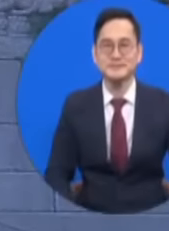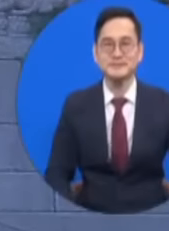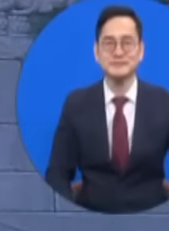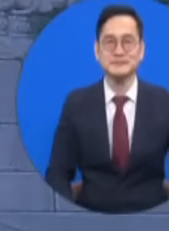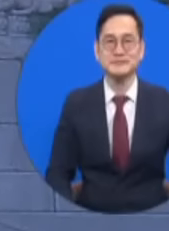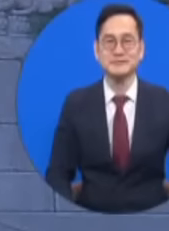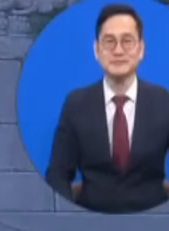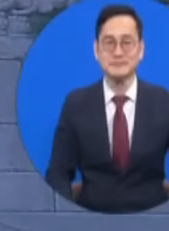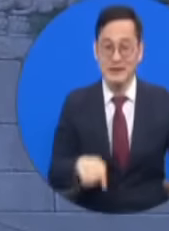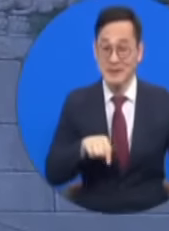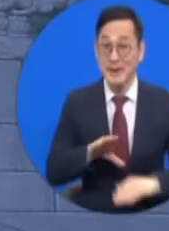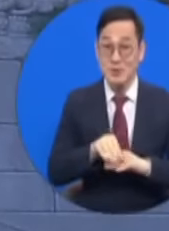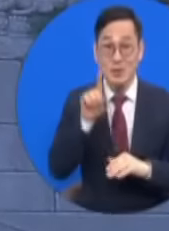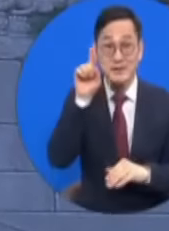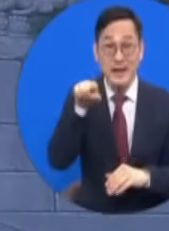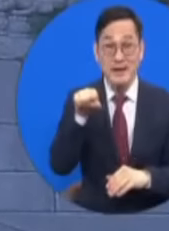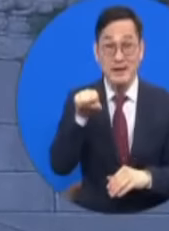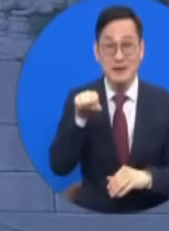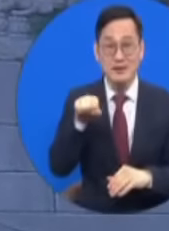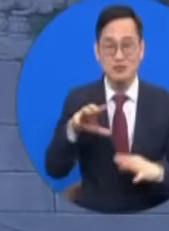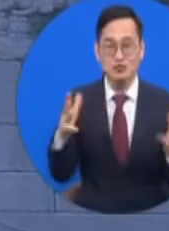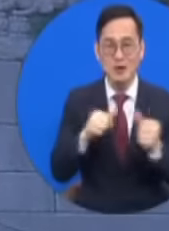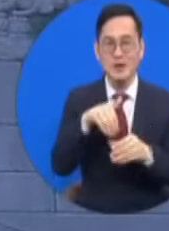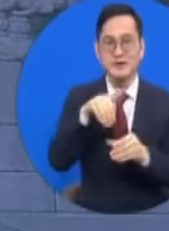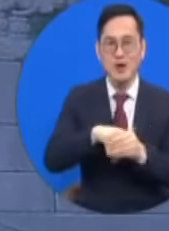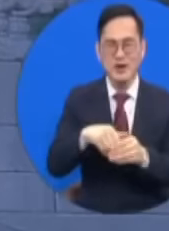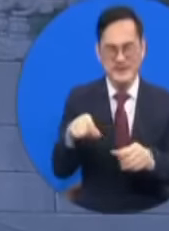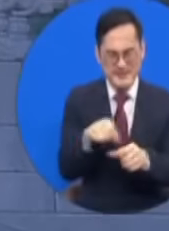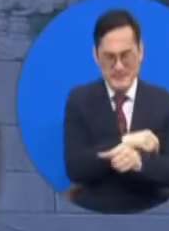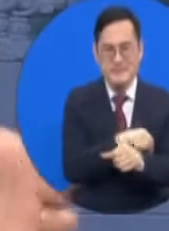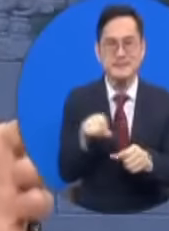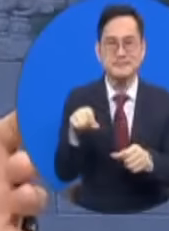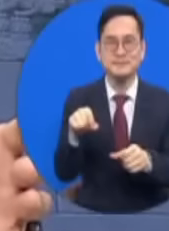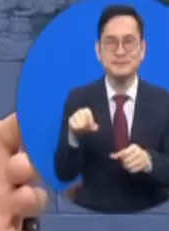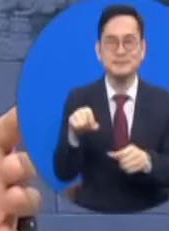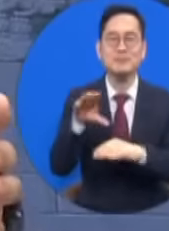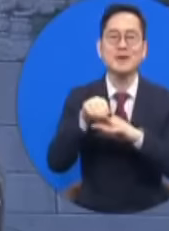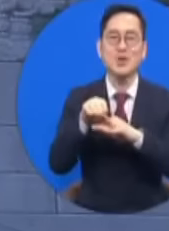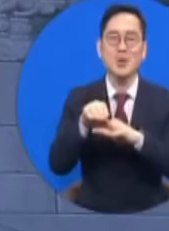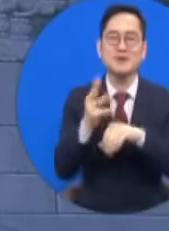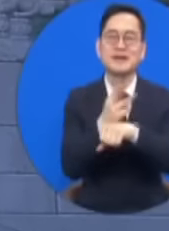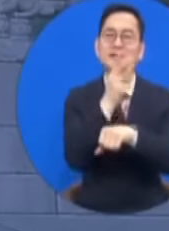김진애 도지구쇼는요. 내일 총선 특집으로 무려